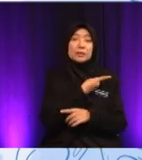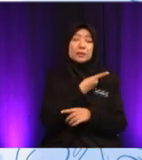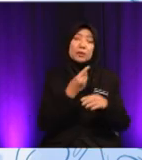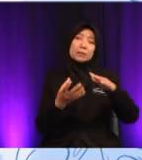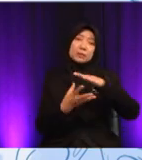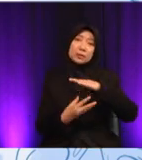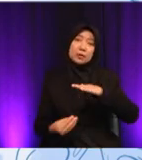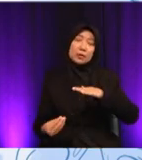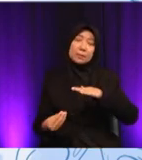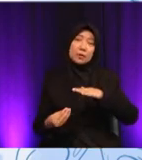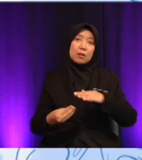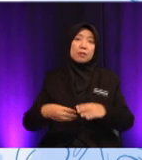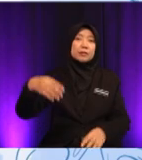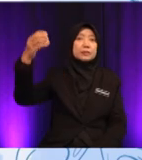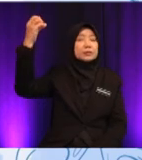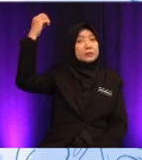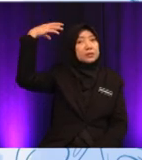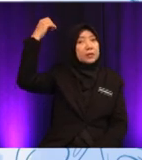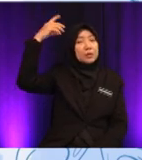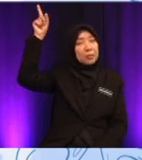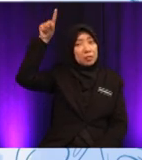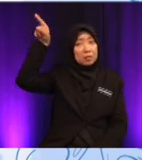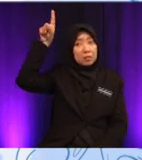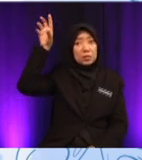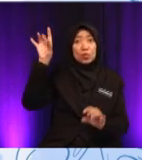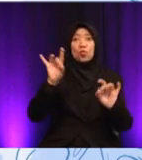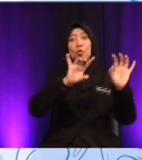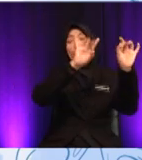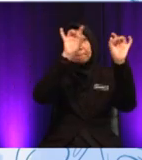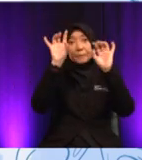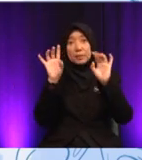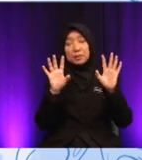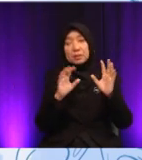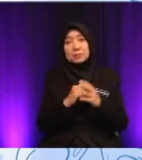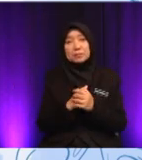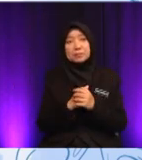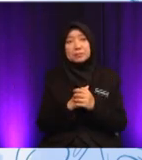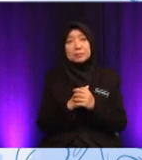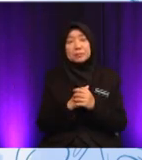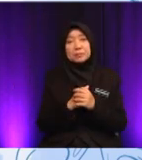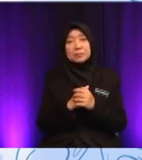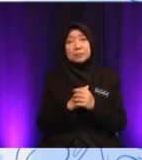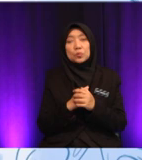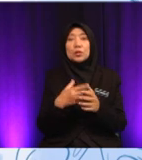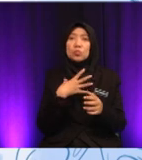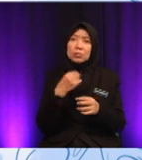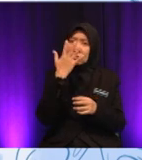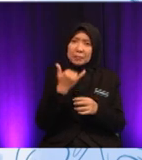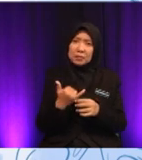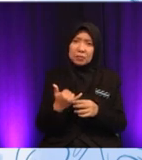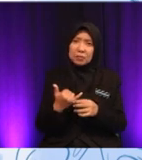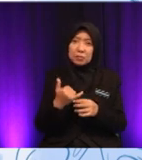cahaya matahari ataupun cahaya bintang semakin panas warna merah dekat sini oke seterusnya warna putih Kenapa warna putih